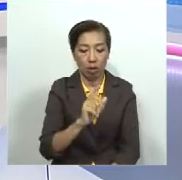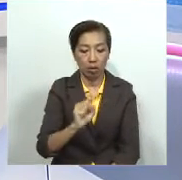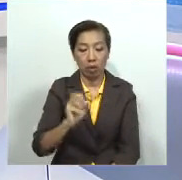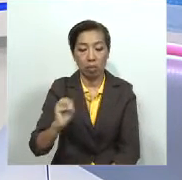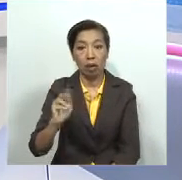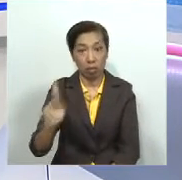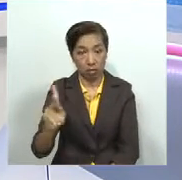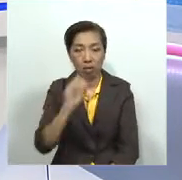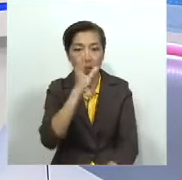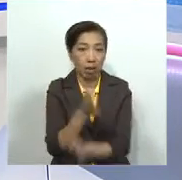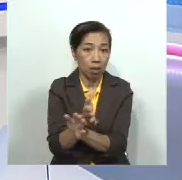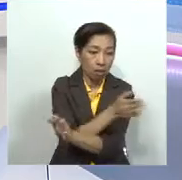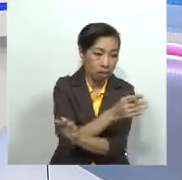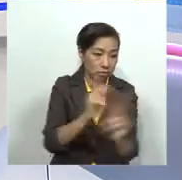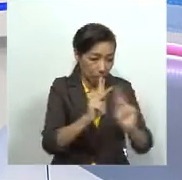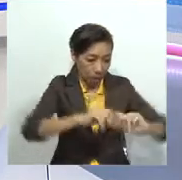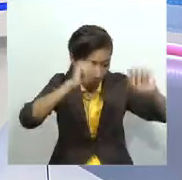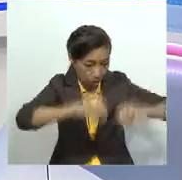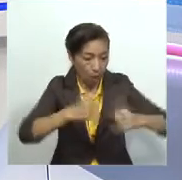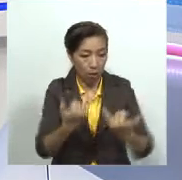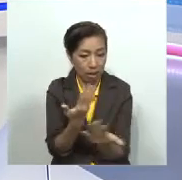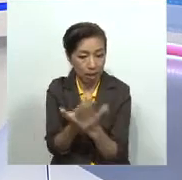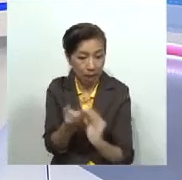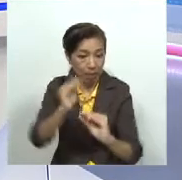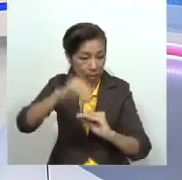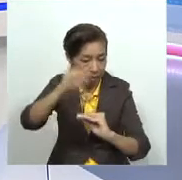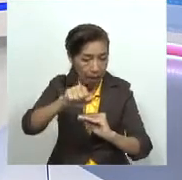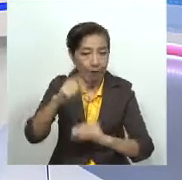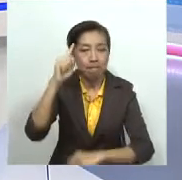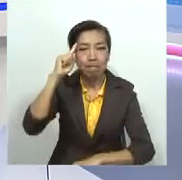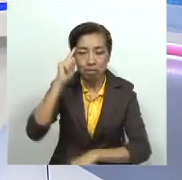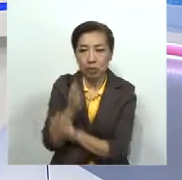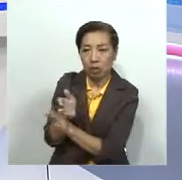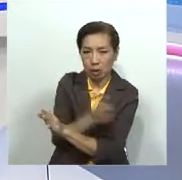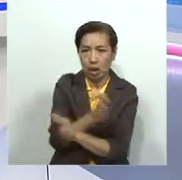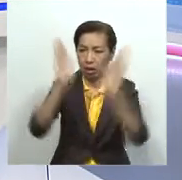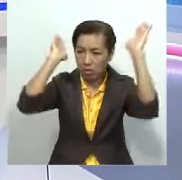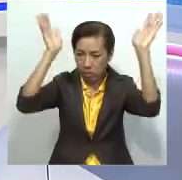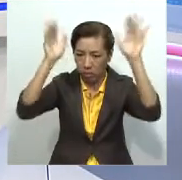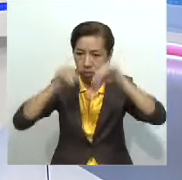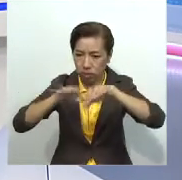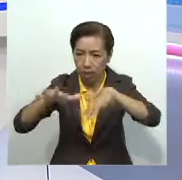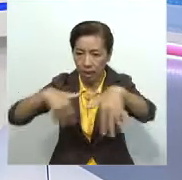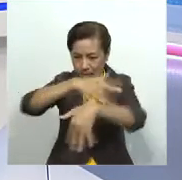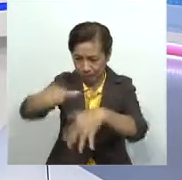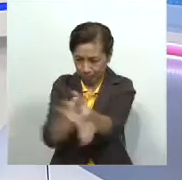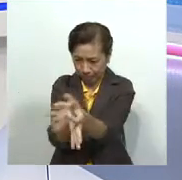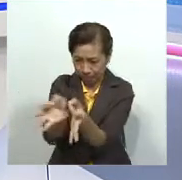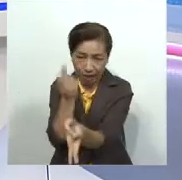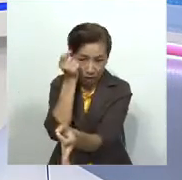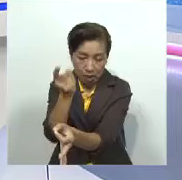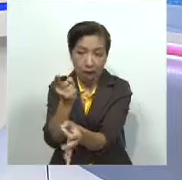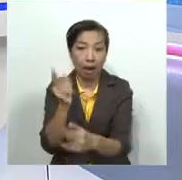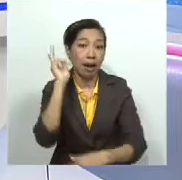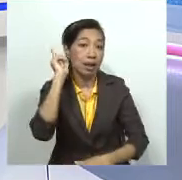ก่อนหน้านี้หลังจากที่มีมติออกมาแล้วว่าเดี๋ยววันนี้จะต้องมีการปรับขึ้นก็มีการพยายามประชาสัมพันธ์ทำความเข้าใจกับประชาชนนะคะทีมข่าวของเ